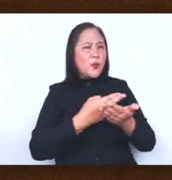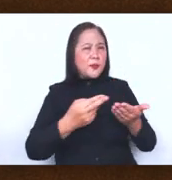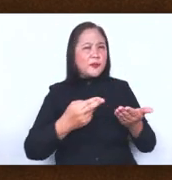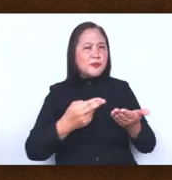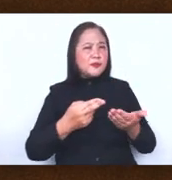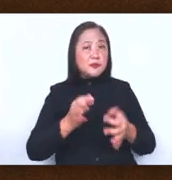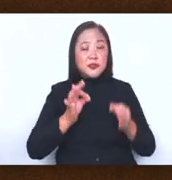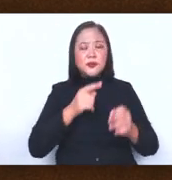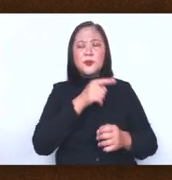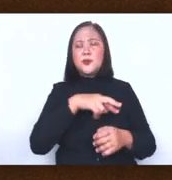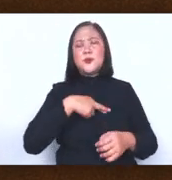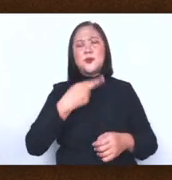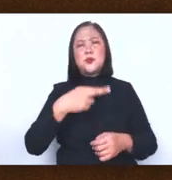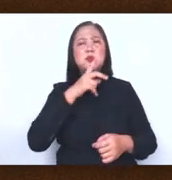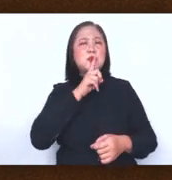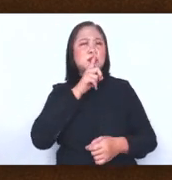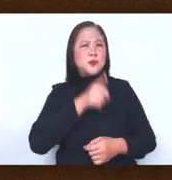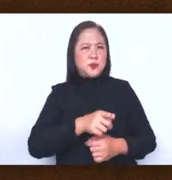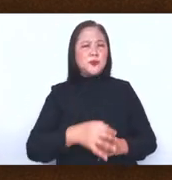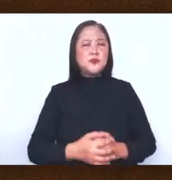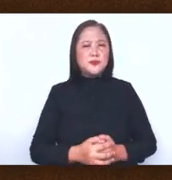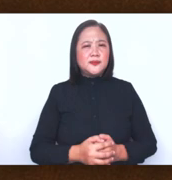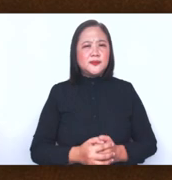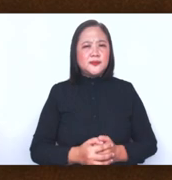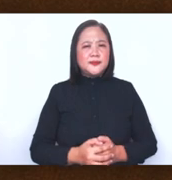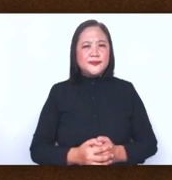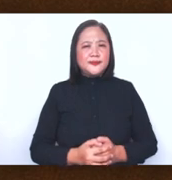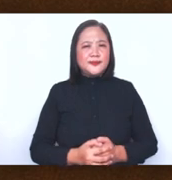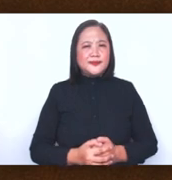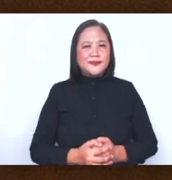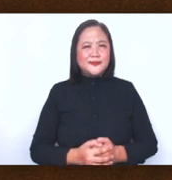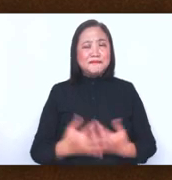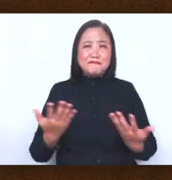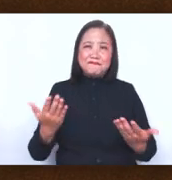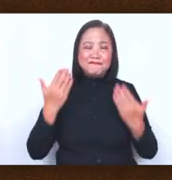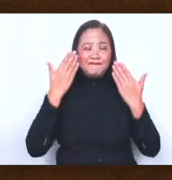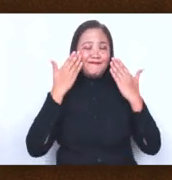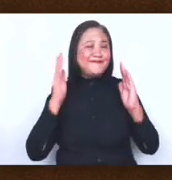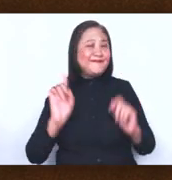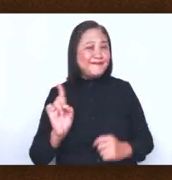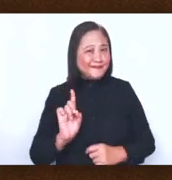yun tunay na romantisismo, ay ewan ko na.